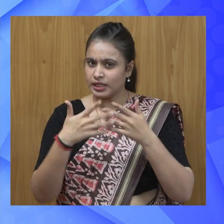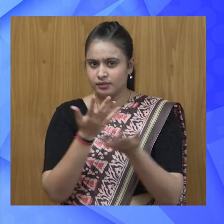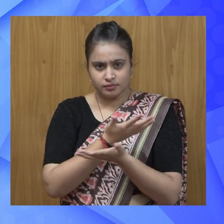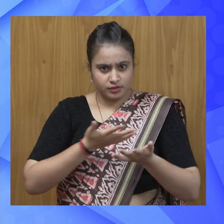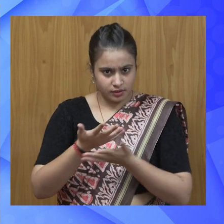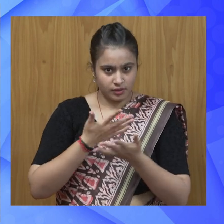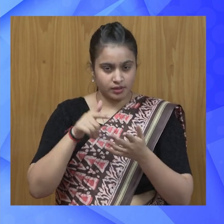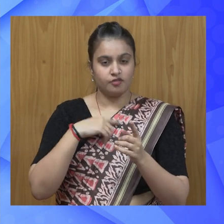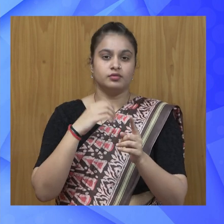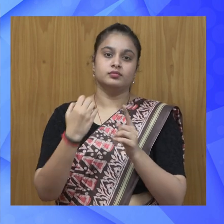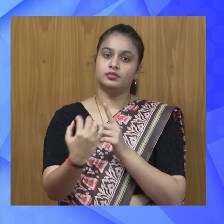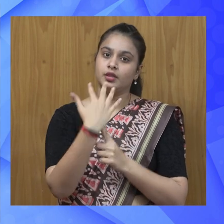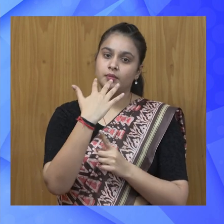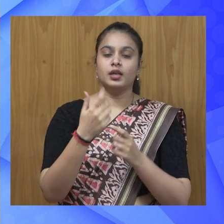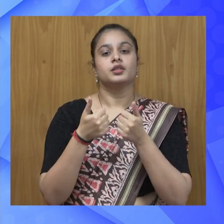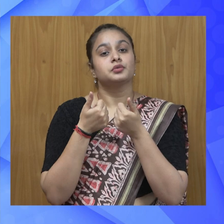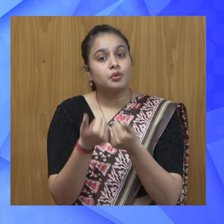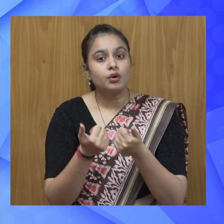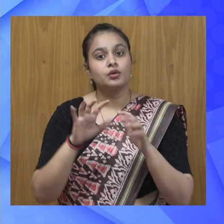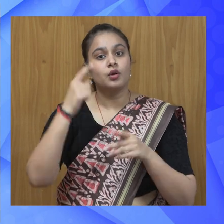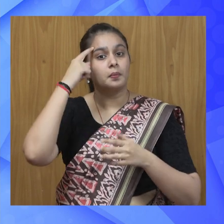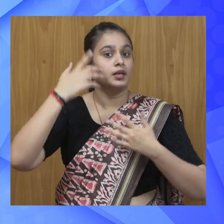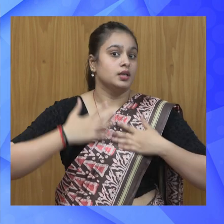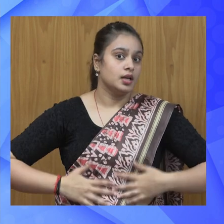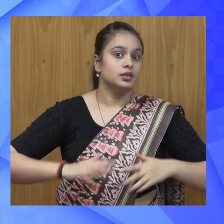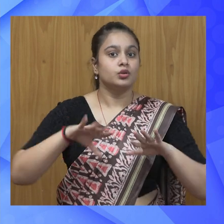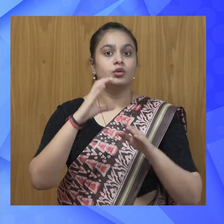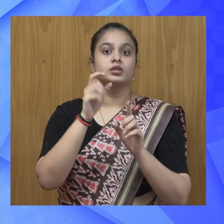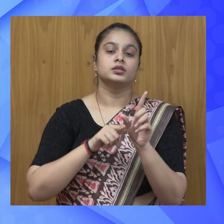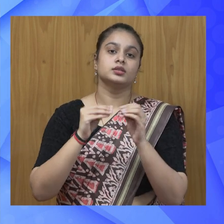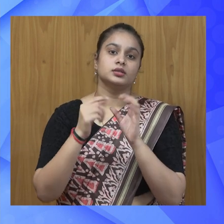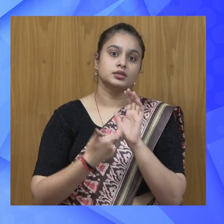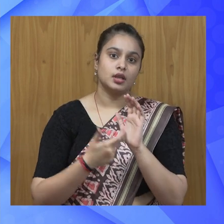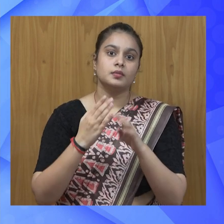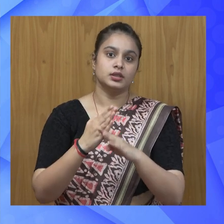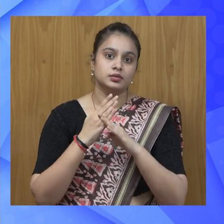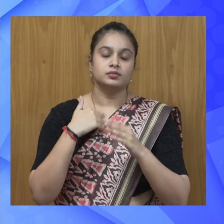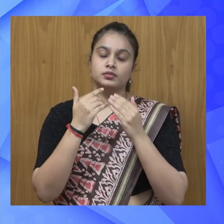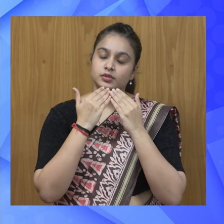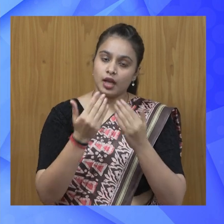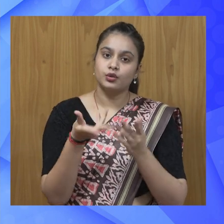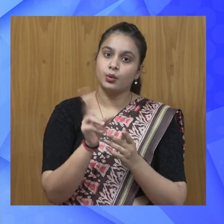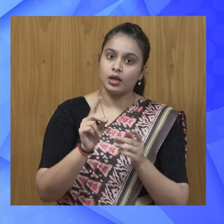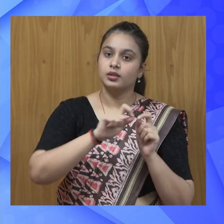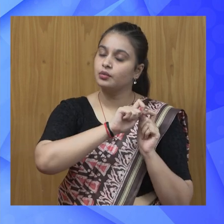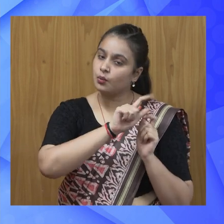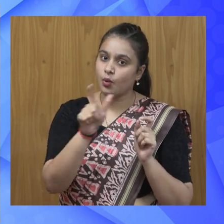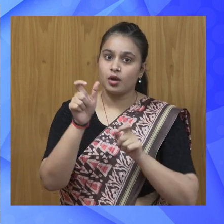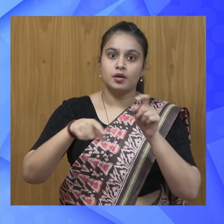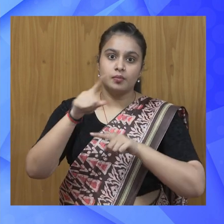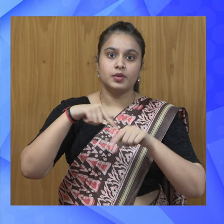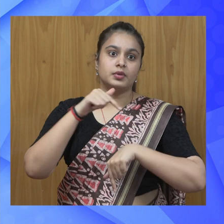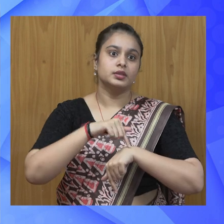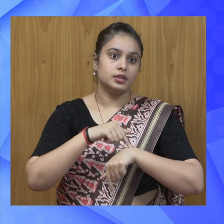lasting impact on our approach to mental health and cyber security. Thank you once again to everyone for your